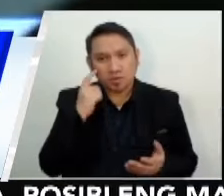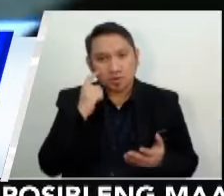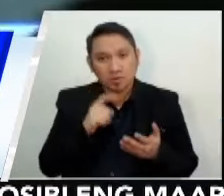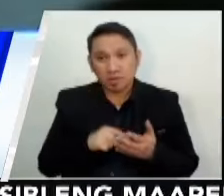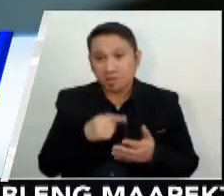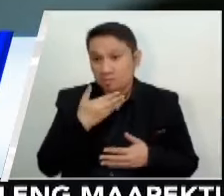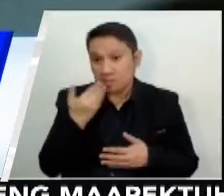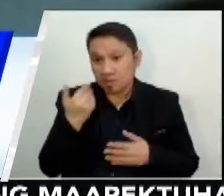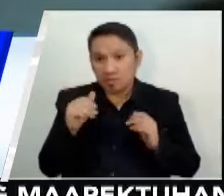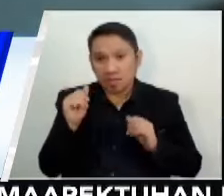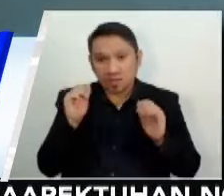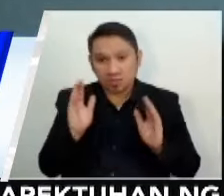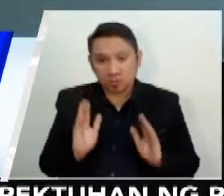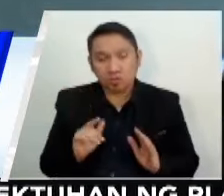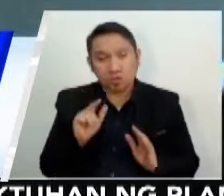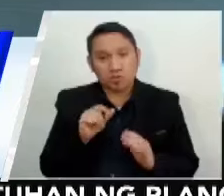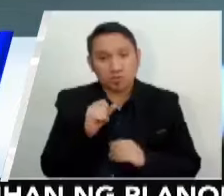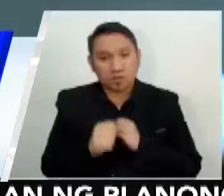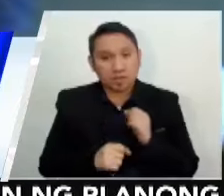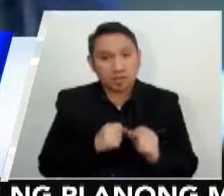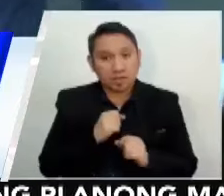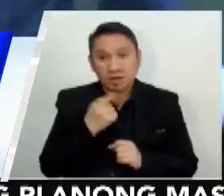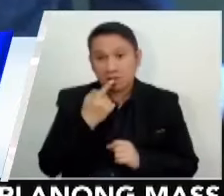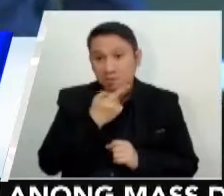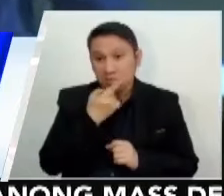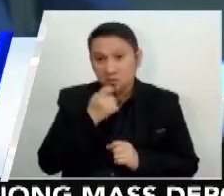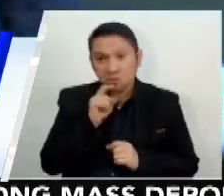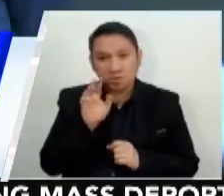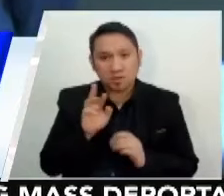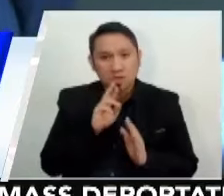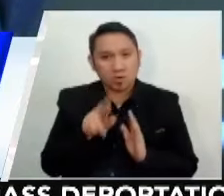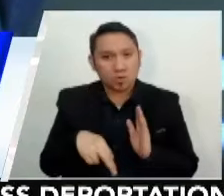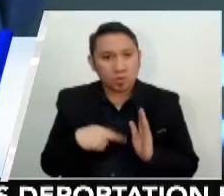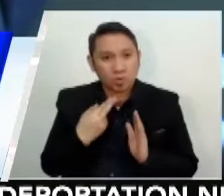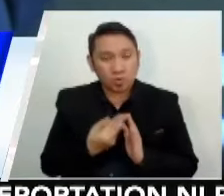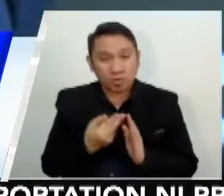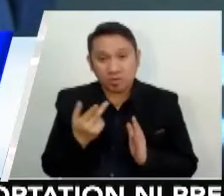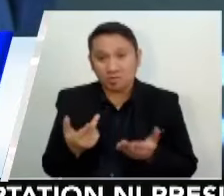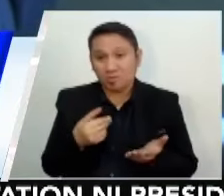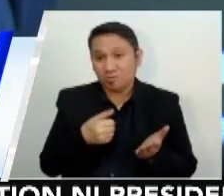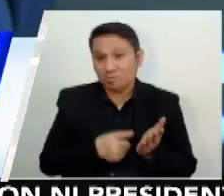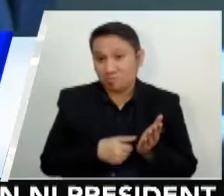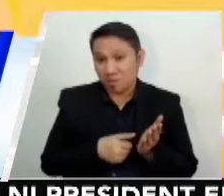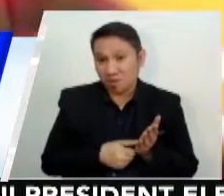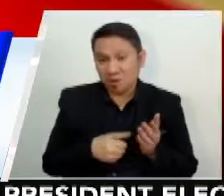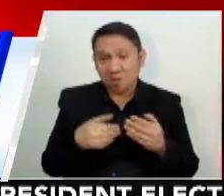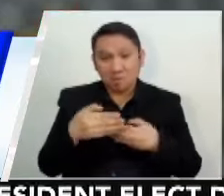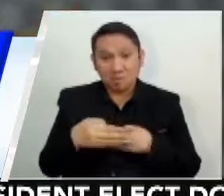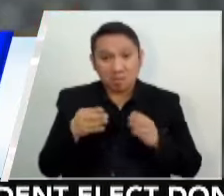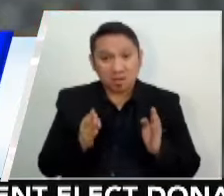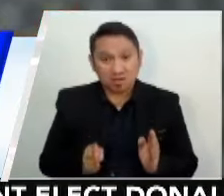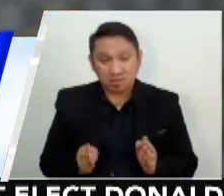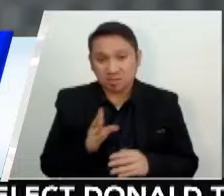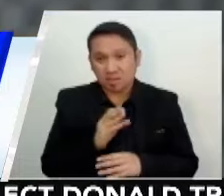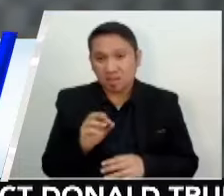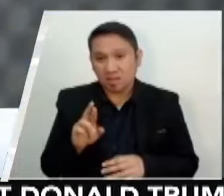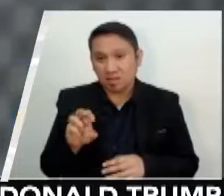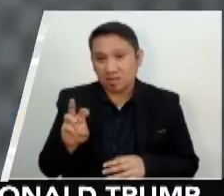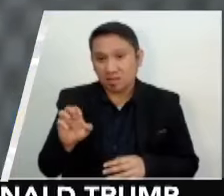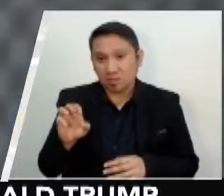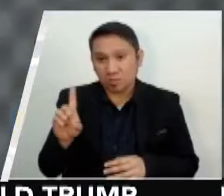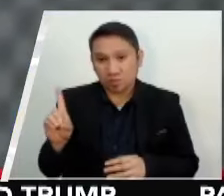Year dahil sa natatangi niyang pagganap sa pelikulang Balota at box office hit na Rewind. Nakaka-proud